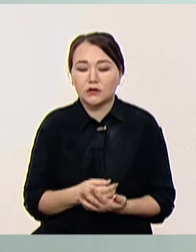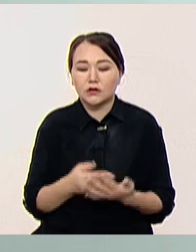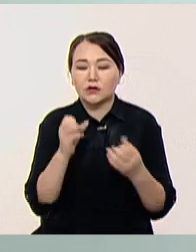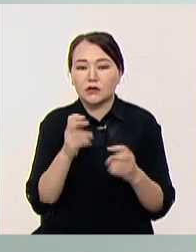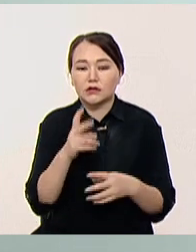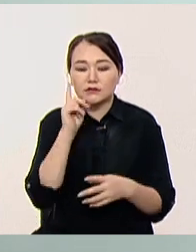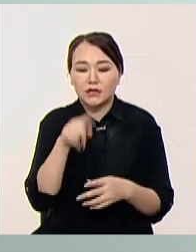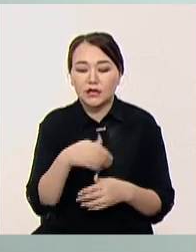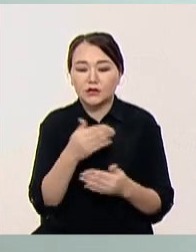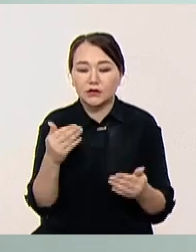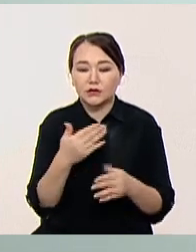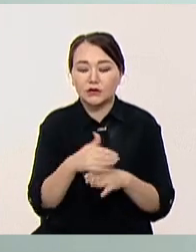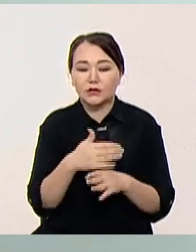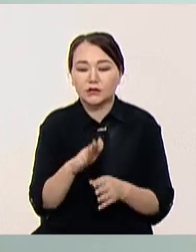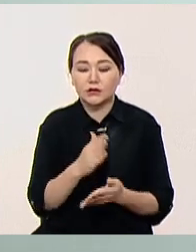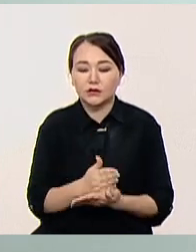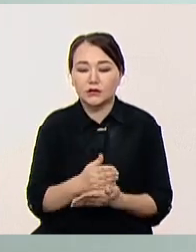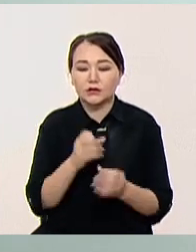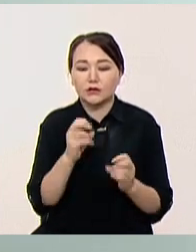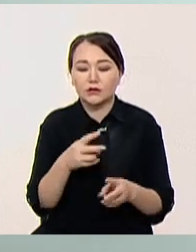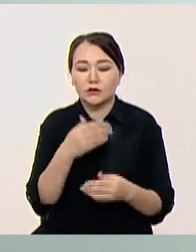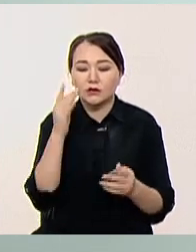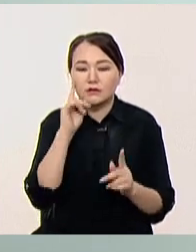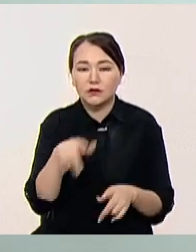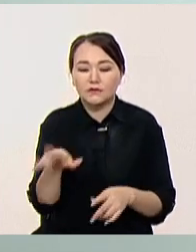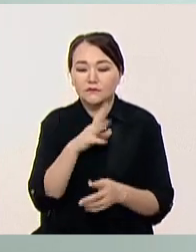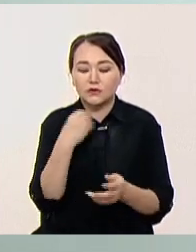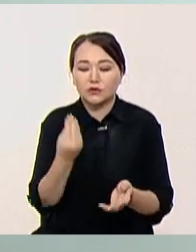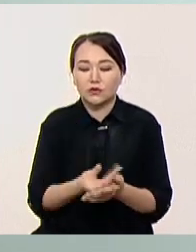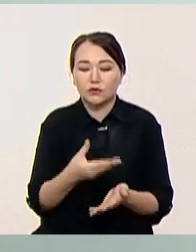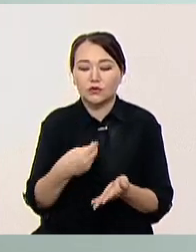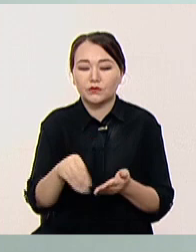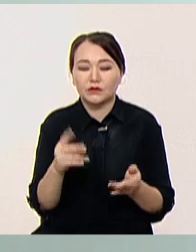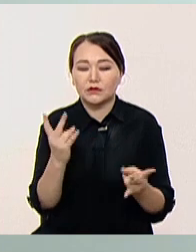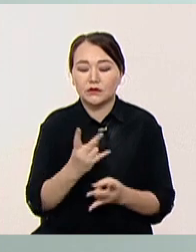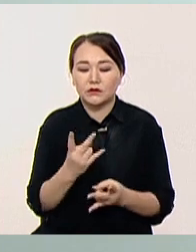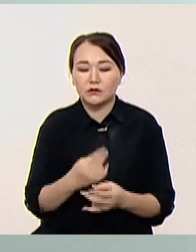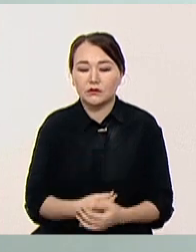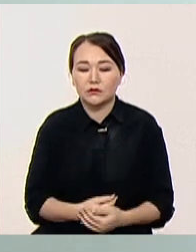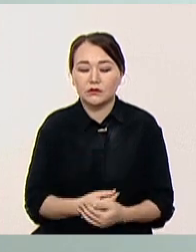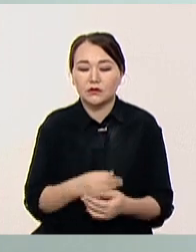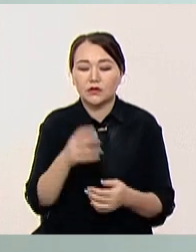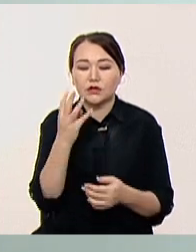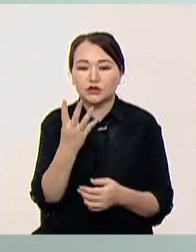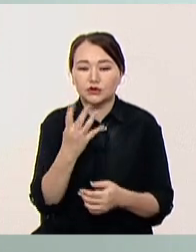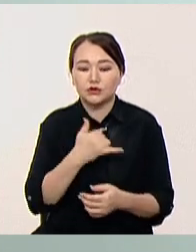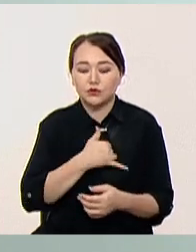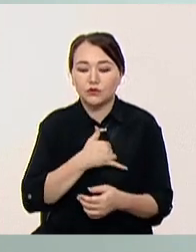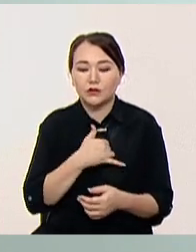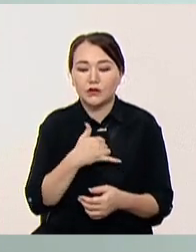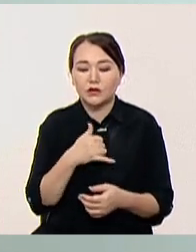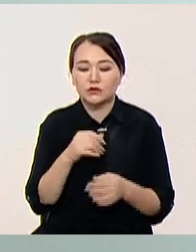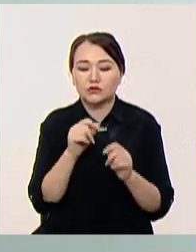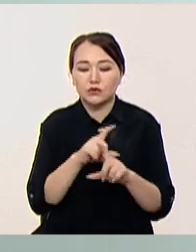Как знаете, кредиты есть. Как знаете, все дорого купить надо. 4 у меня